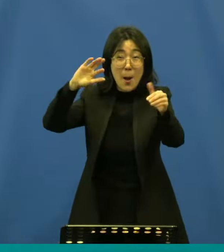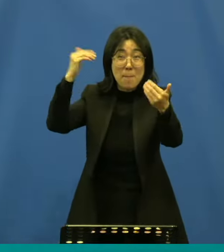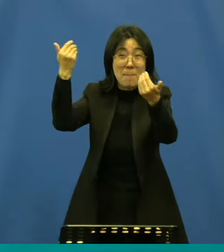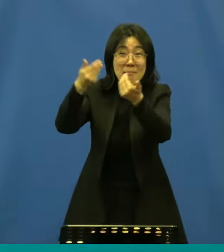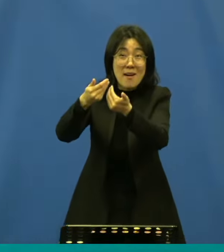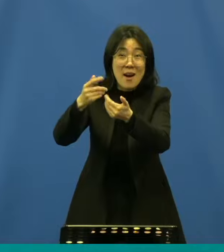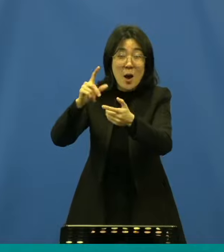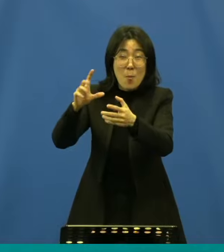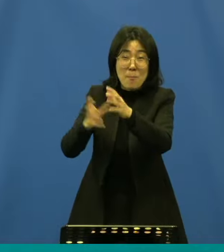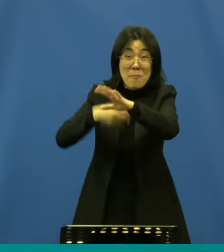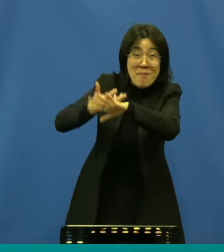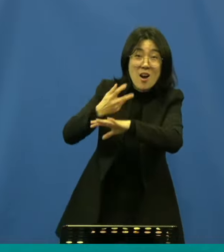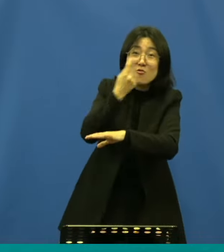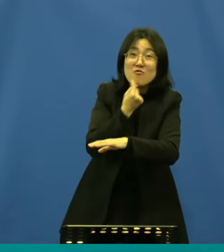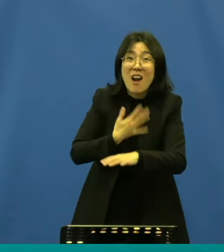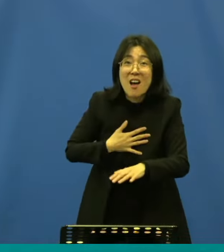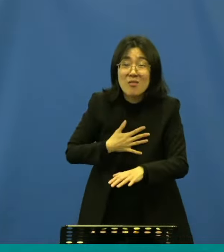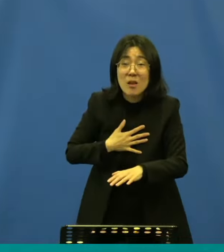거예요.